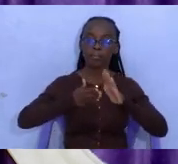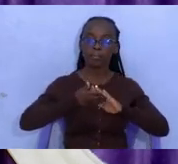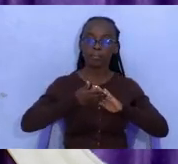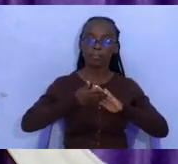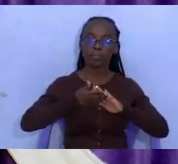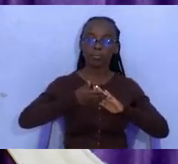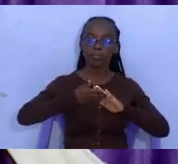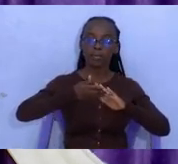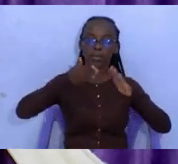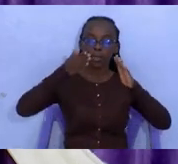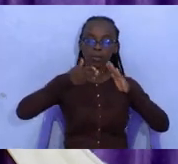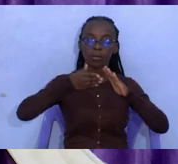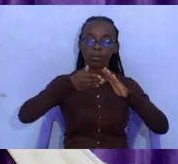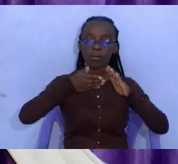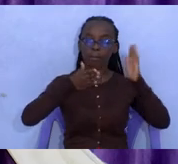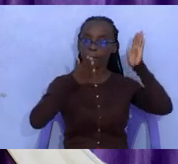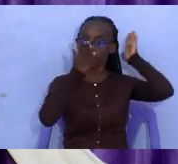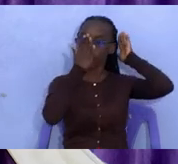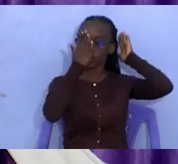Lakini Mungu alimfanikisha.